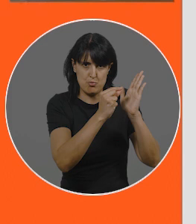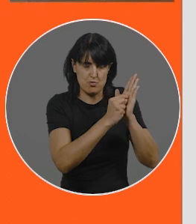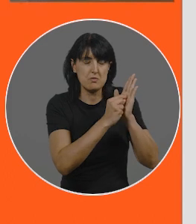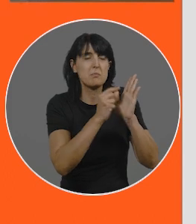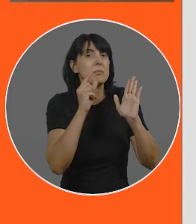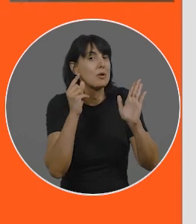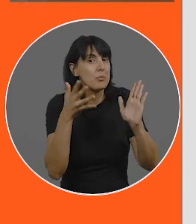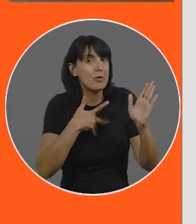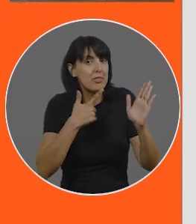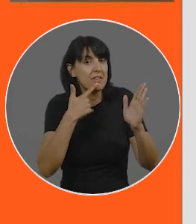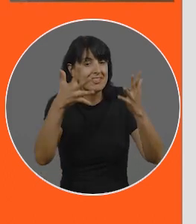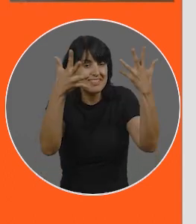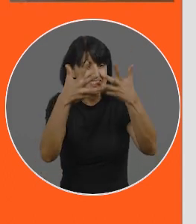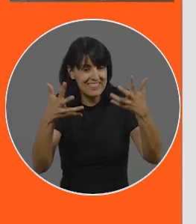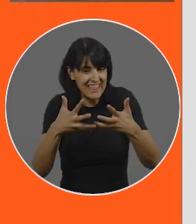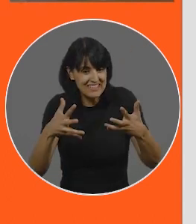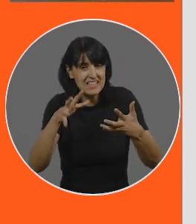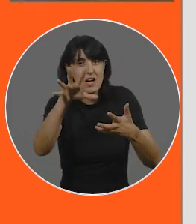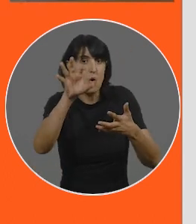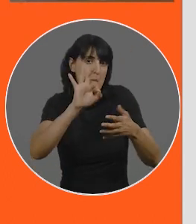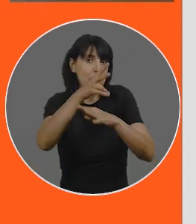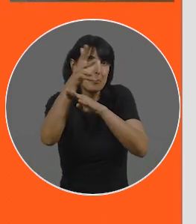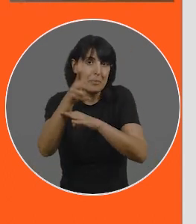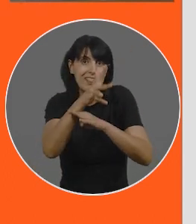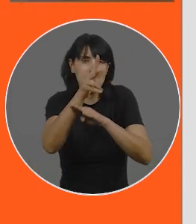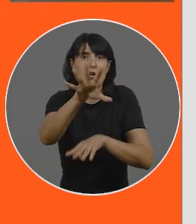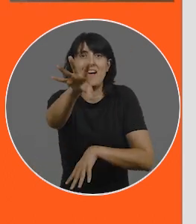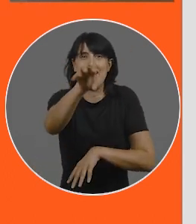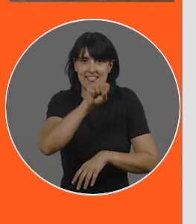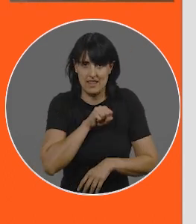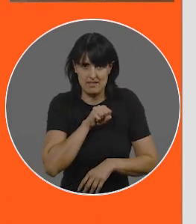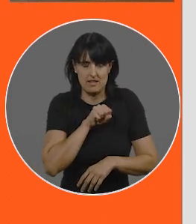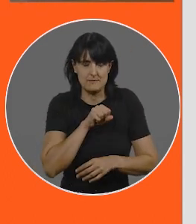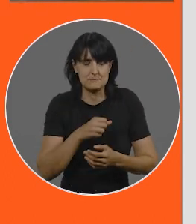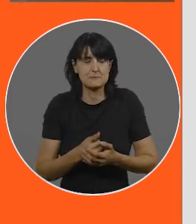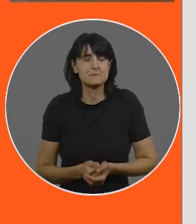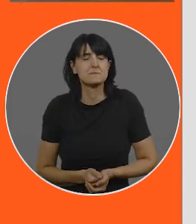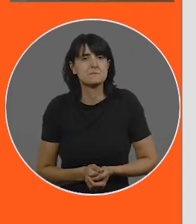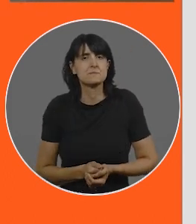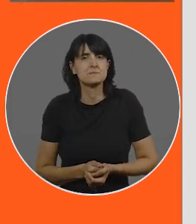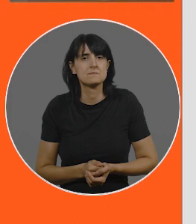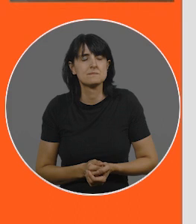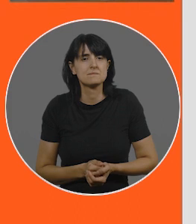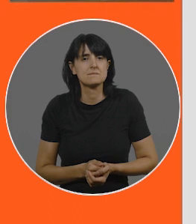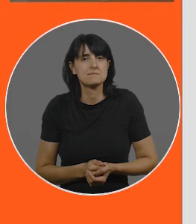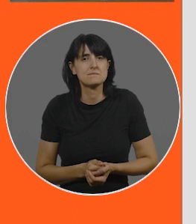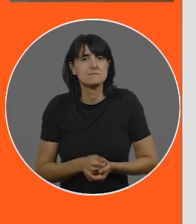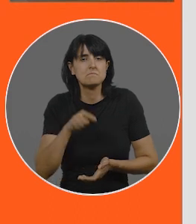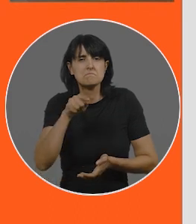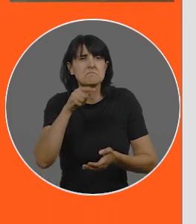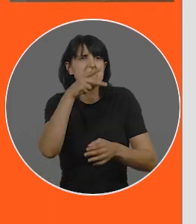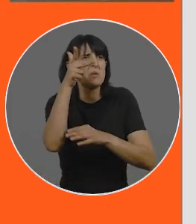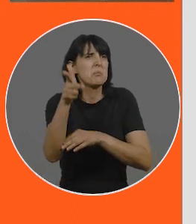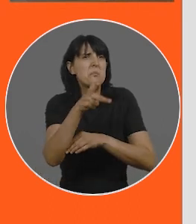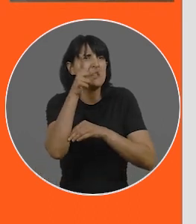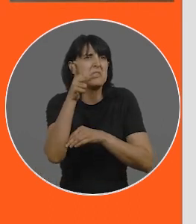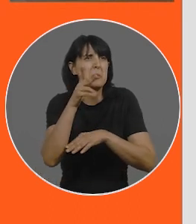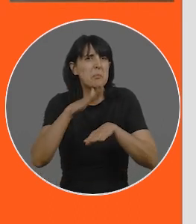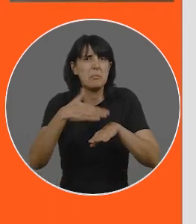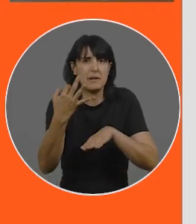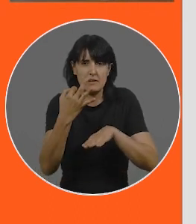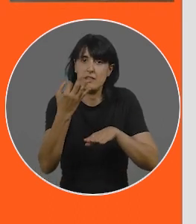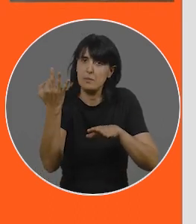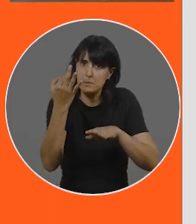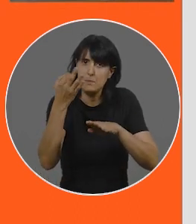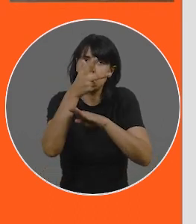també que el que estiguis dient s'entengui, si no, quin sentit té el vídeo? Moltes vegades veiem vídeos que dius, això, per què hem fet un vídeo?